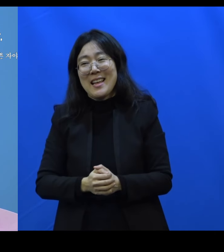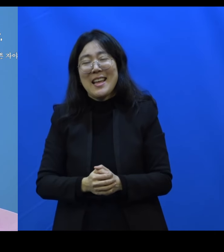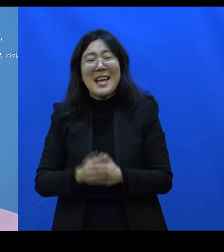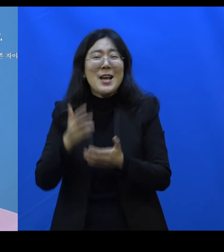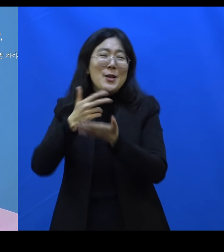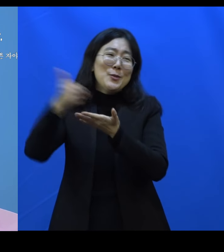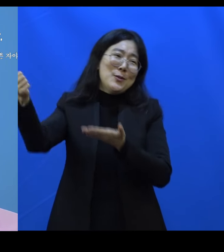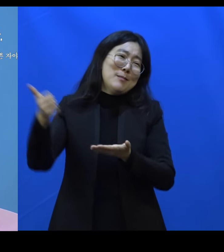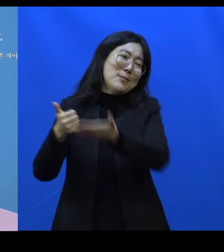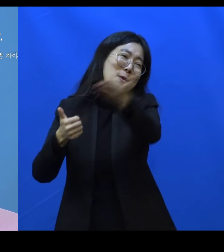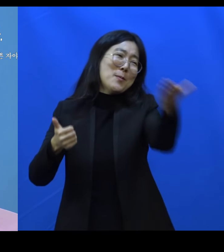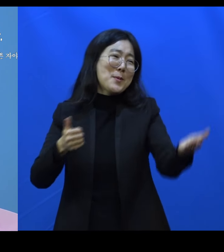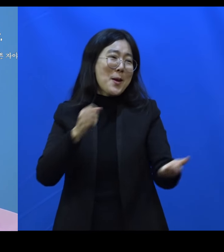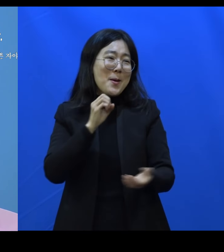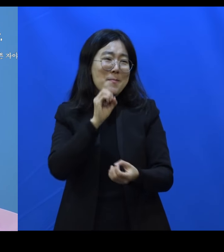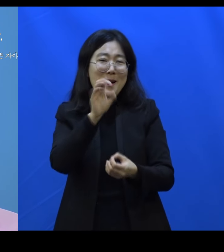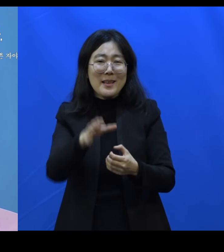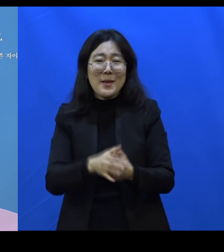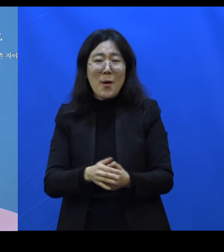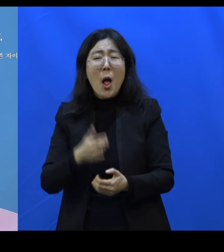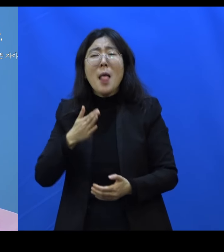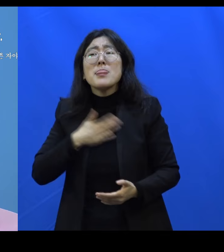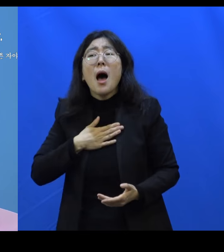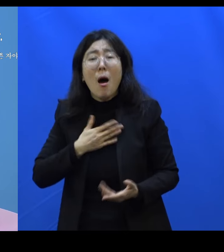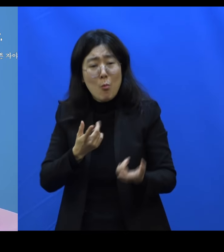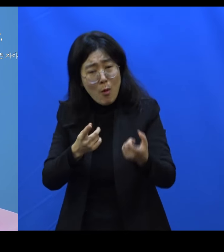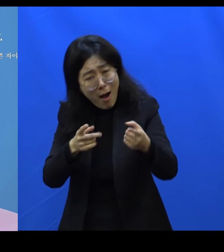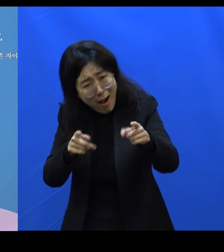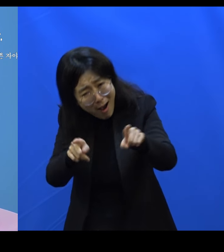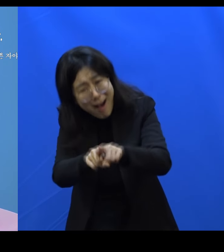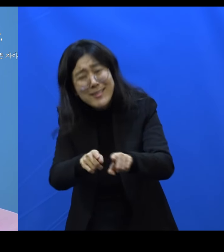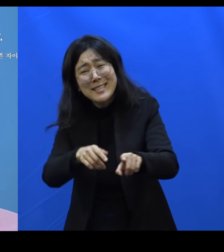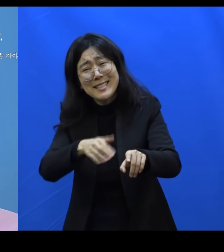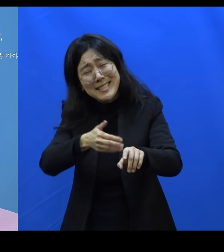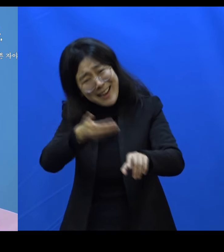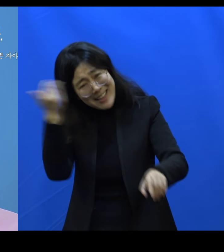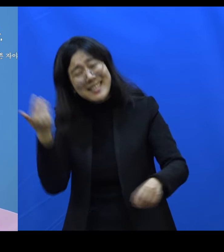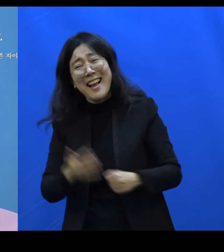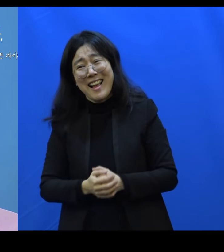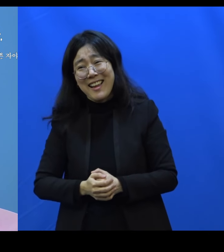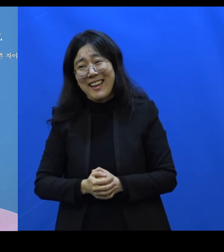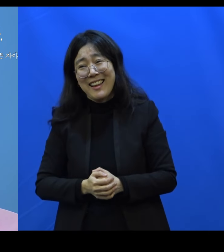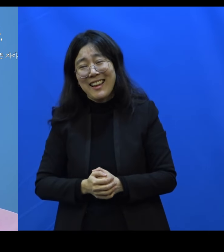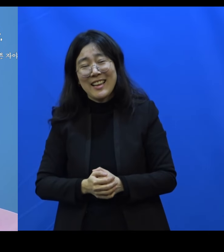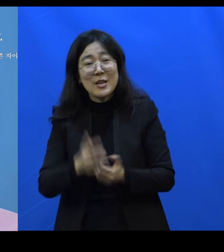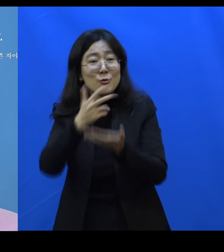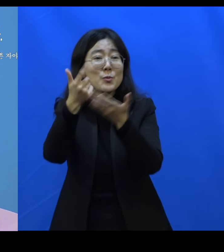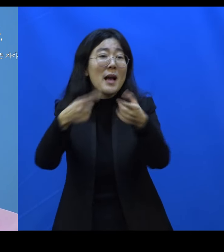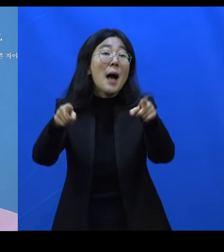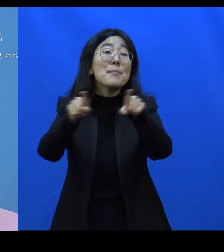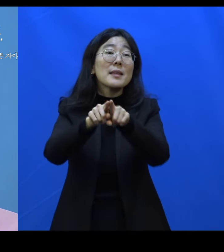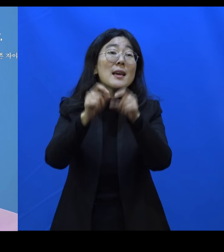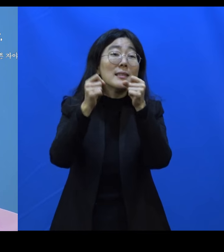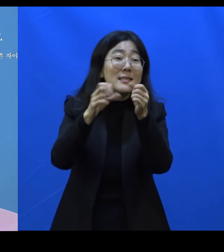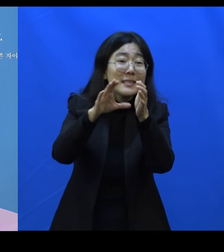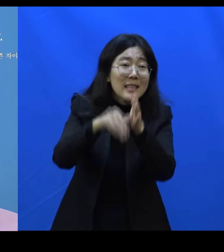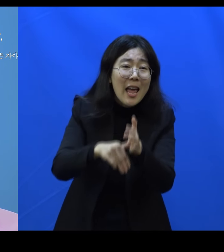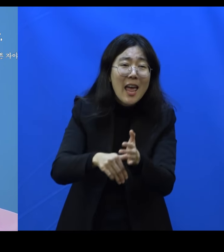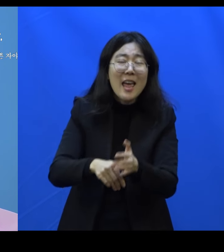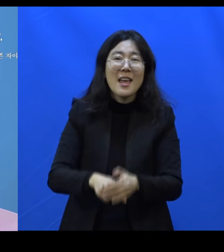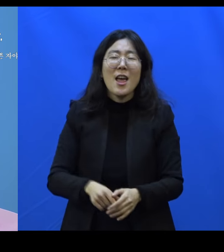함께 가자. 혼자 가는 게 아니에요. 함께 가는 거예요. 주님과 함께라면